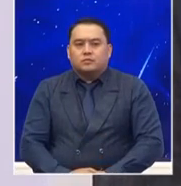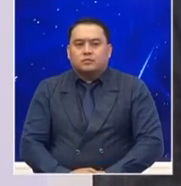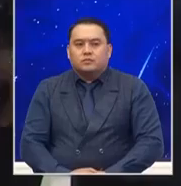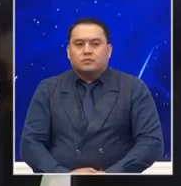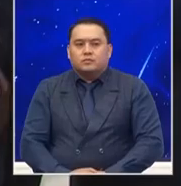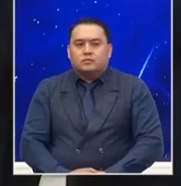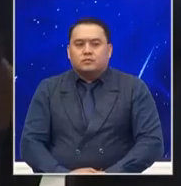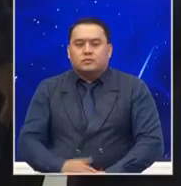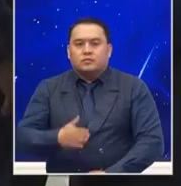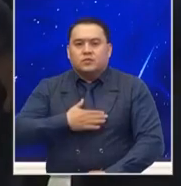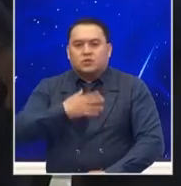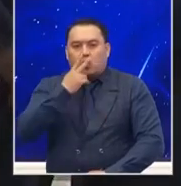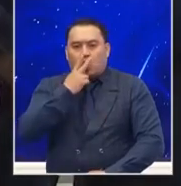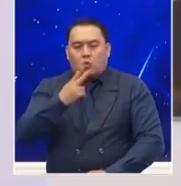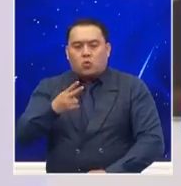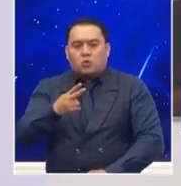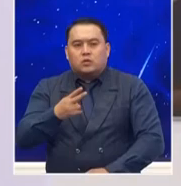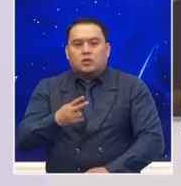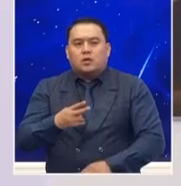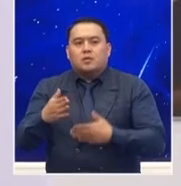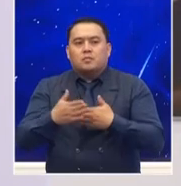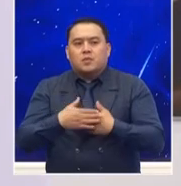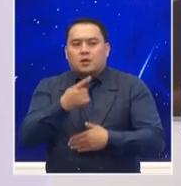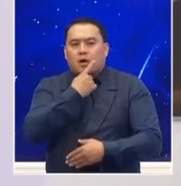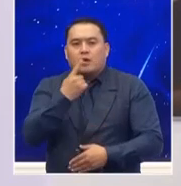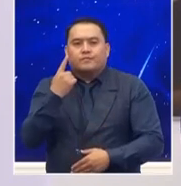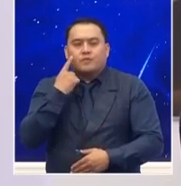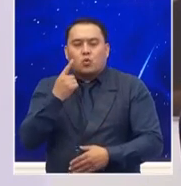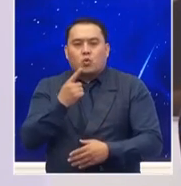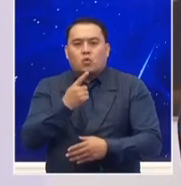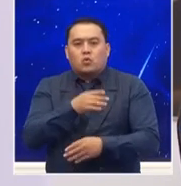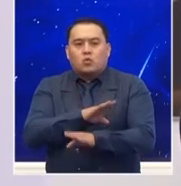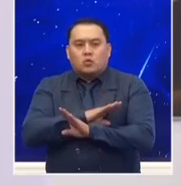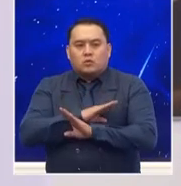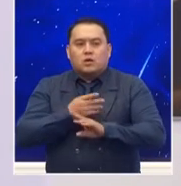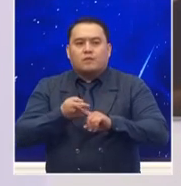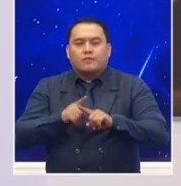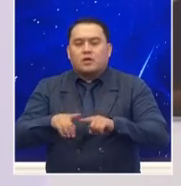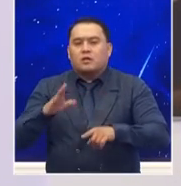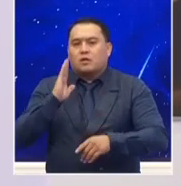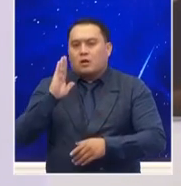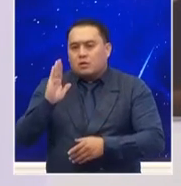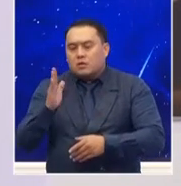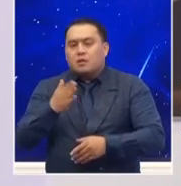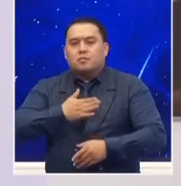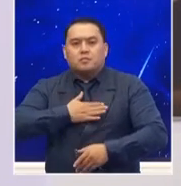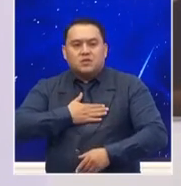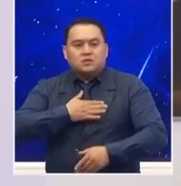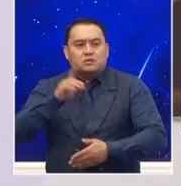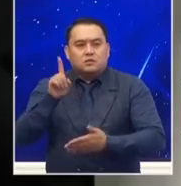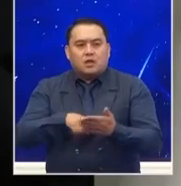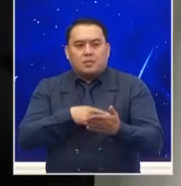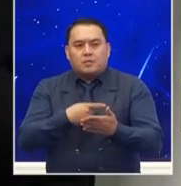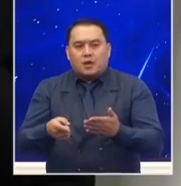кетті. Көз алдымызда ақсұңқар болып, мәңгілік сапарына аттанғанға дейін кезеңнің